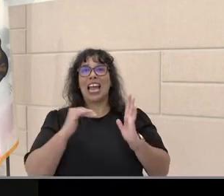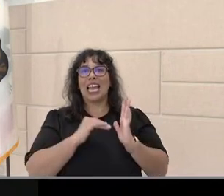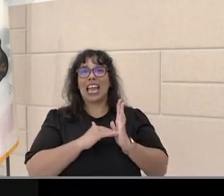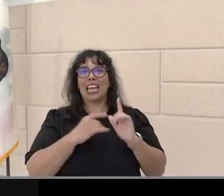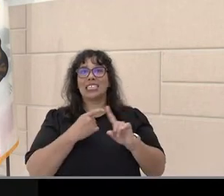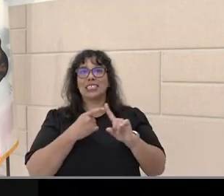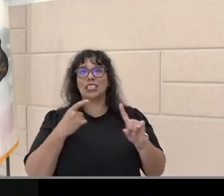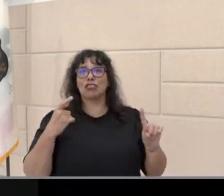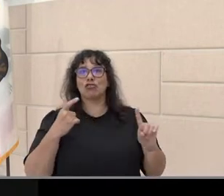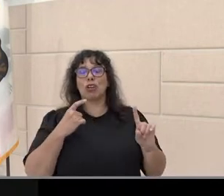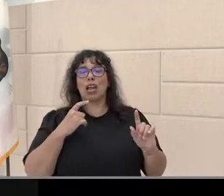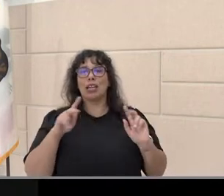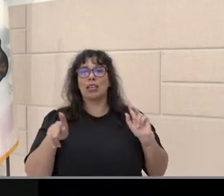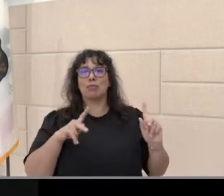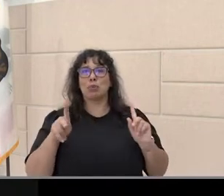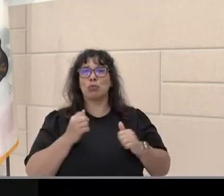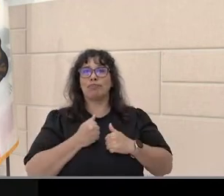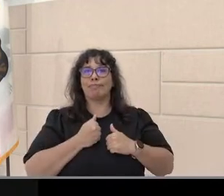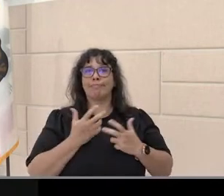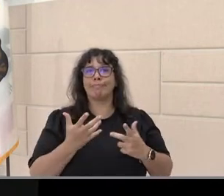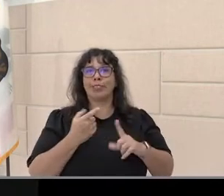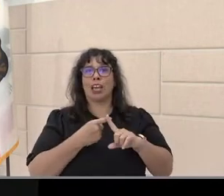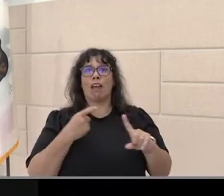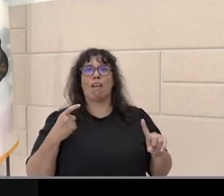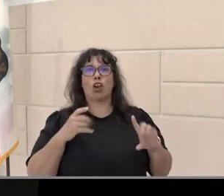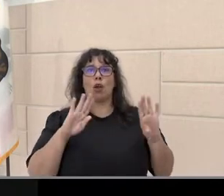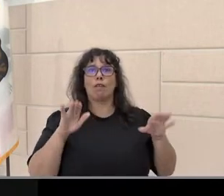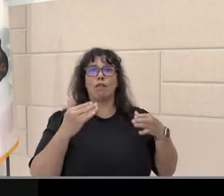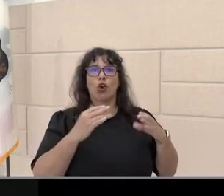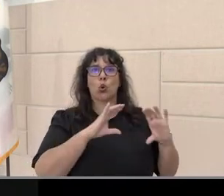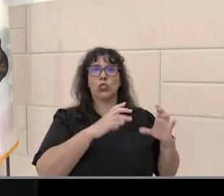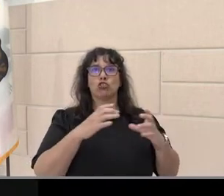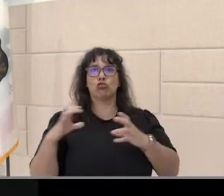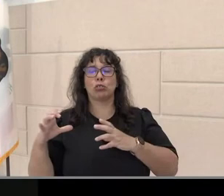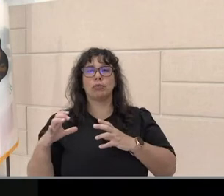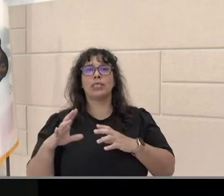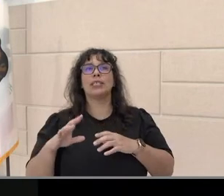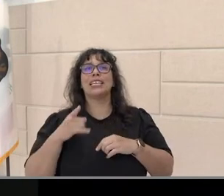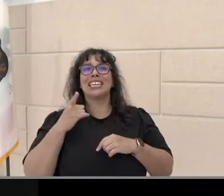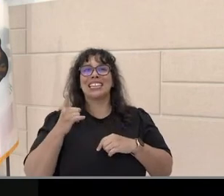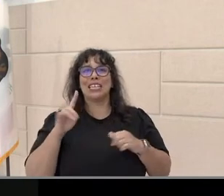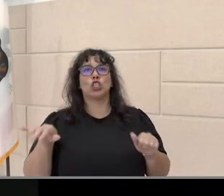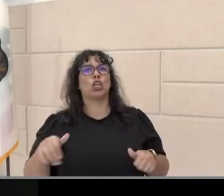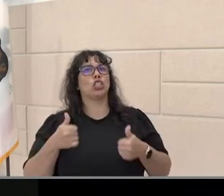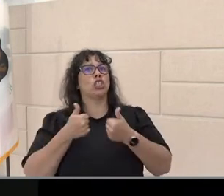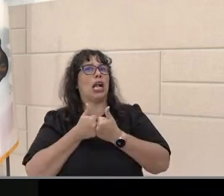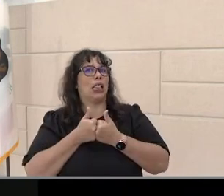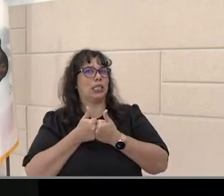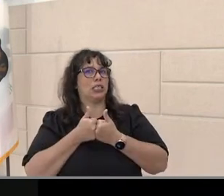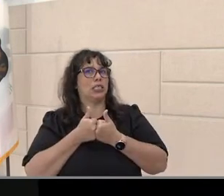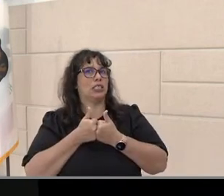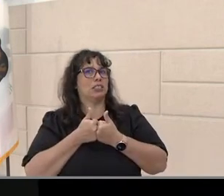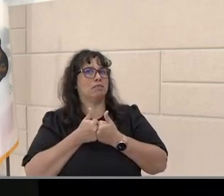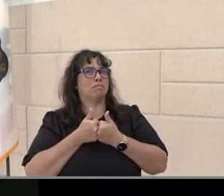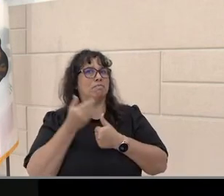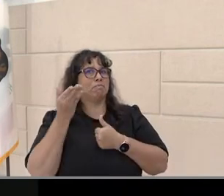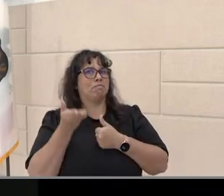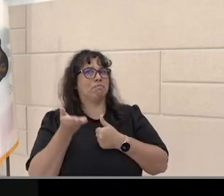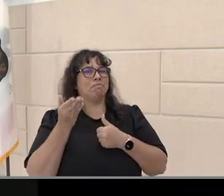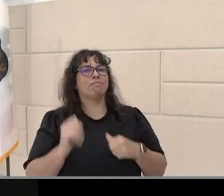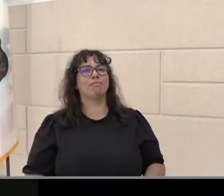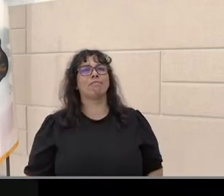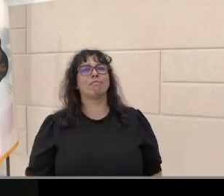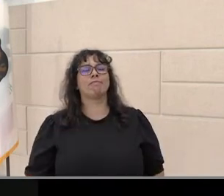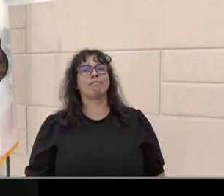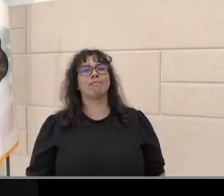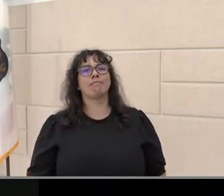អ្វីទស្សនៈរបស់យើងគឺបានទទួលបានមកពីអ្នកចូលរួមតទៅនឹងពីពិធីការលំបាកផ្សេងផ្សេងរ